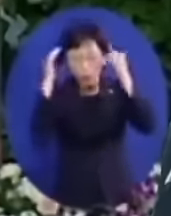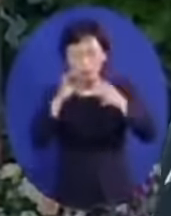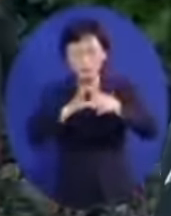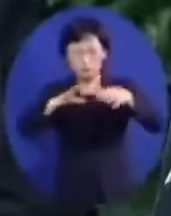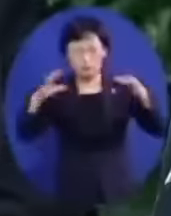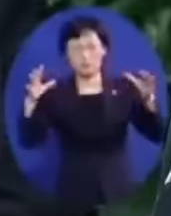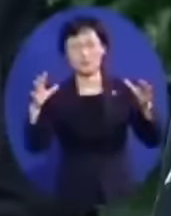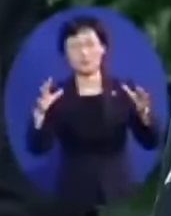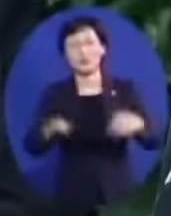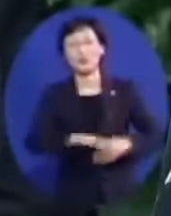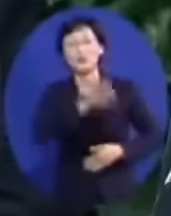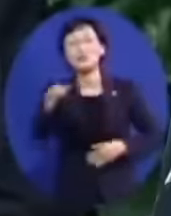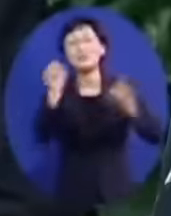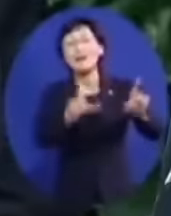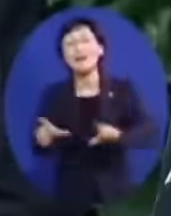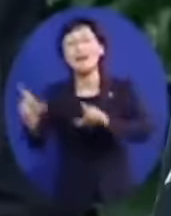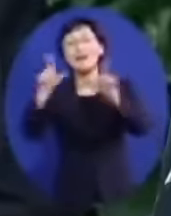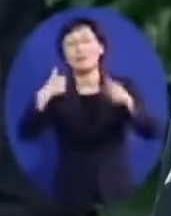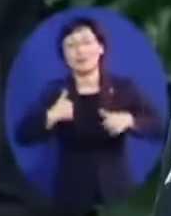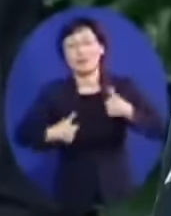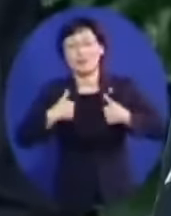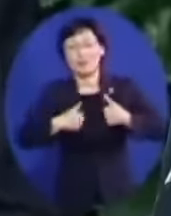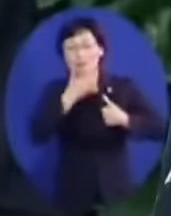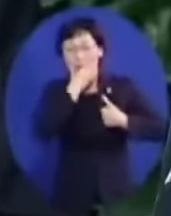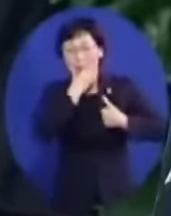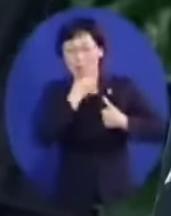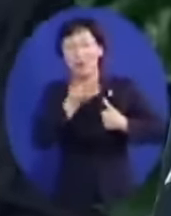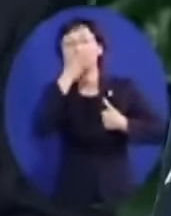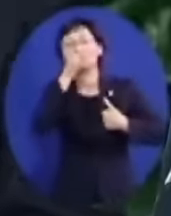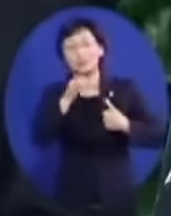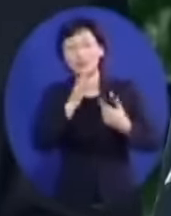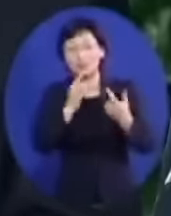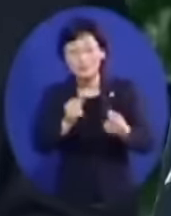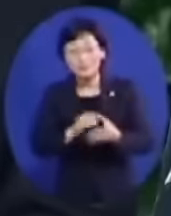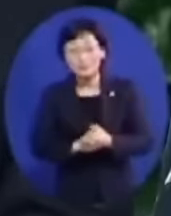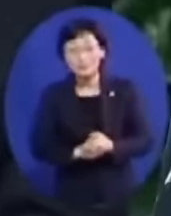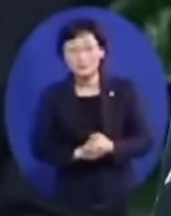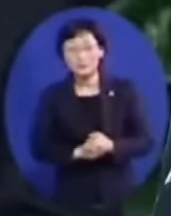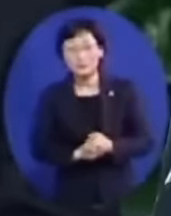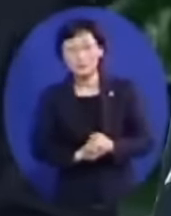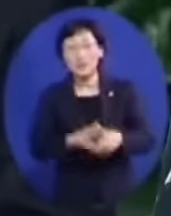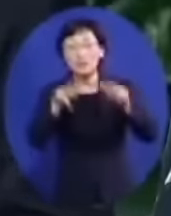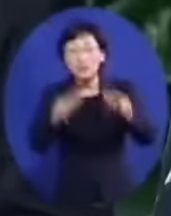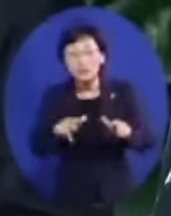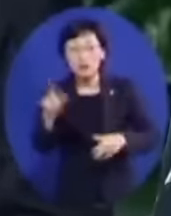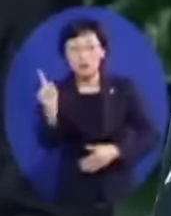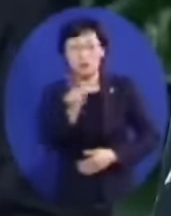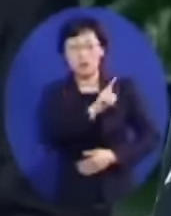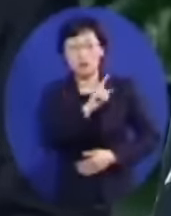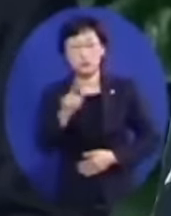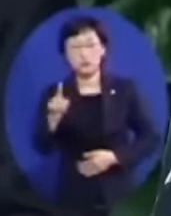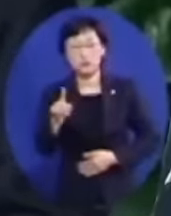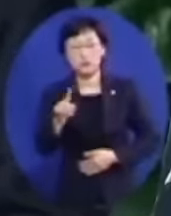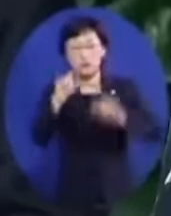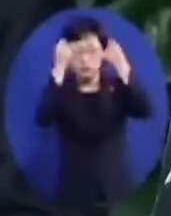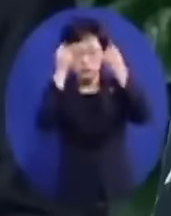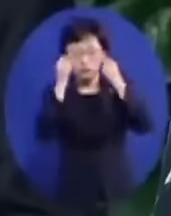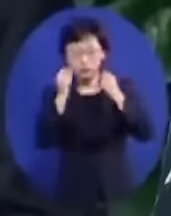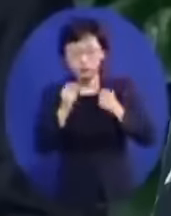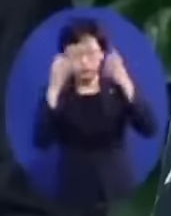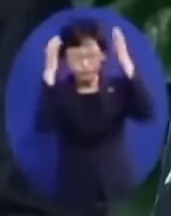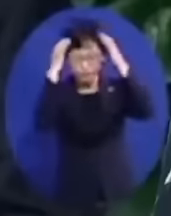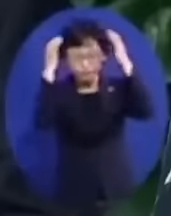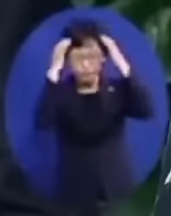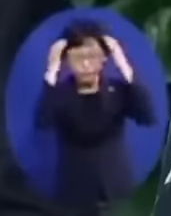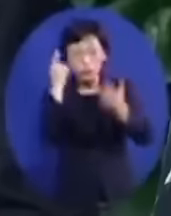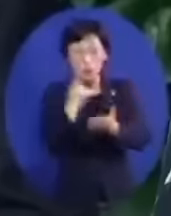상관없이 우리는 삶의 기쁨과 행복을 건설할 수 있습니다. 현재가 아무리 눈물 어린 고통이